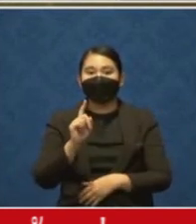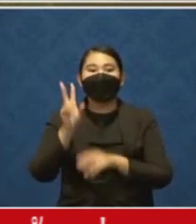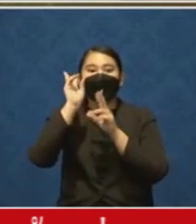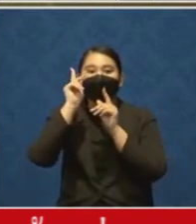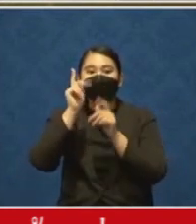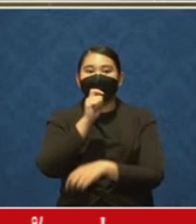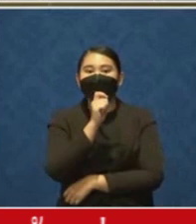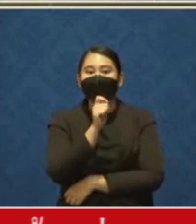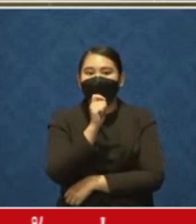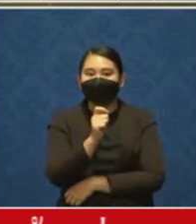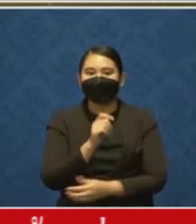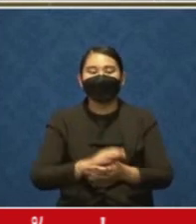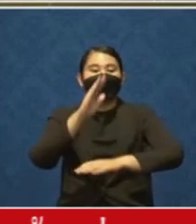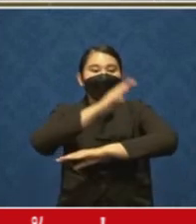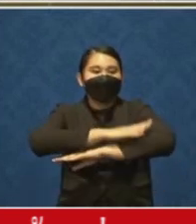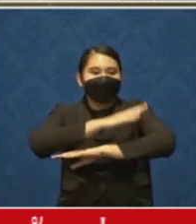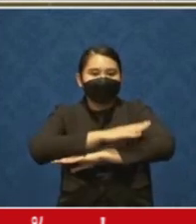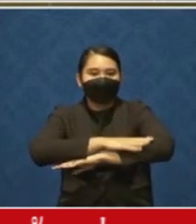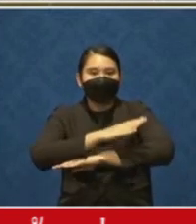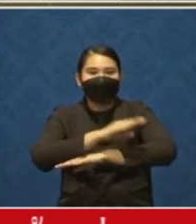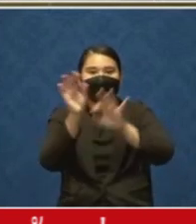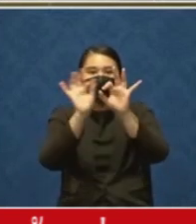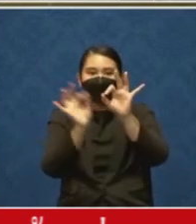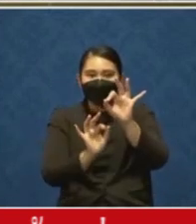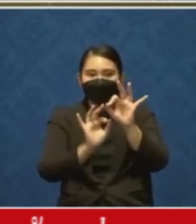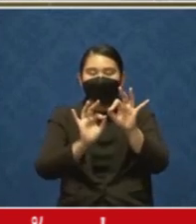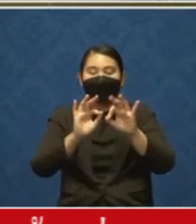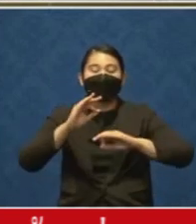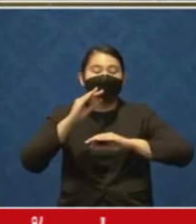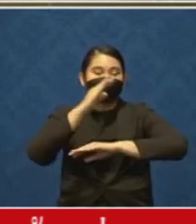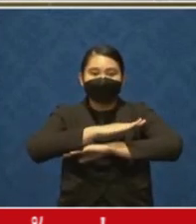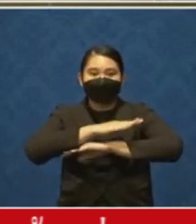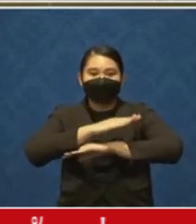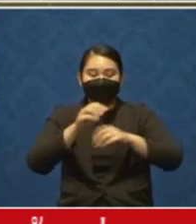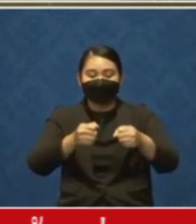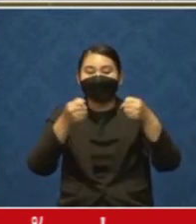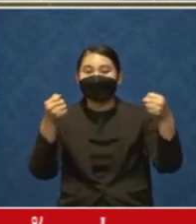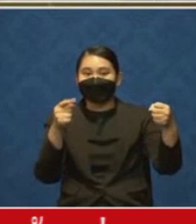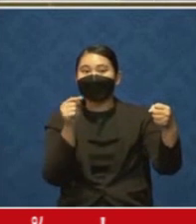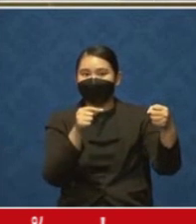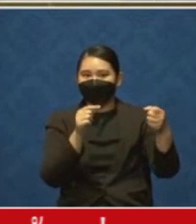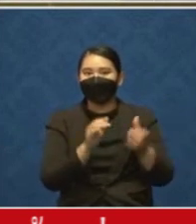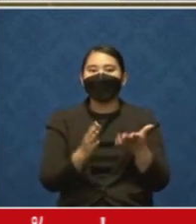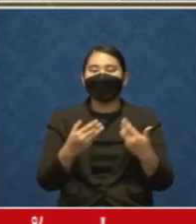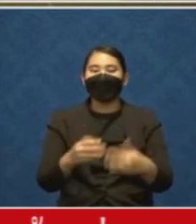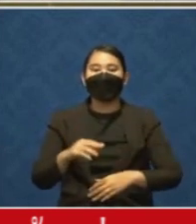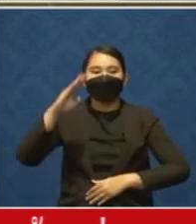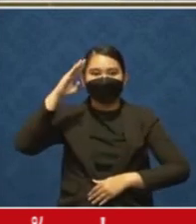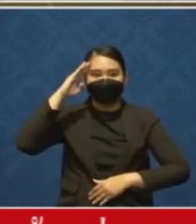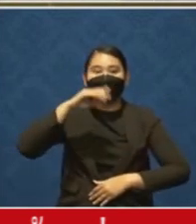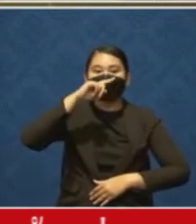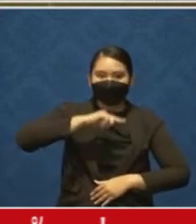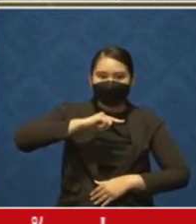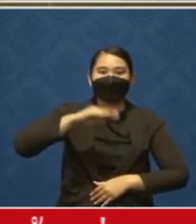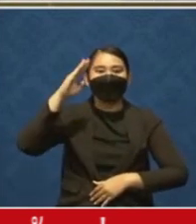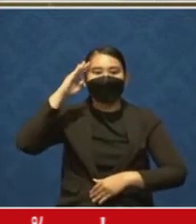าษณ์นะครับที่หนังสือพิมพ์บางกอกโพสต์เนี่ยนำมาลงครับที่ผู้บัญชาการทหารอากาศไทยเนี่ยได้ไปพบกับผู้บัญชาการ